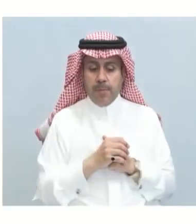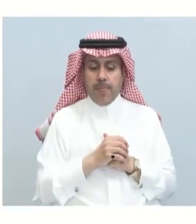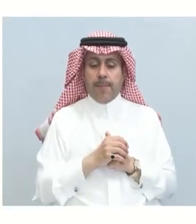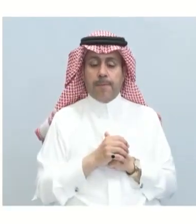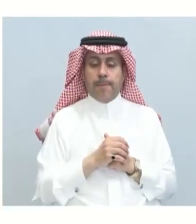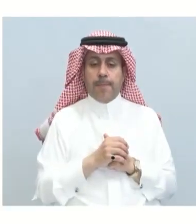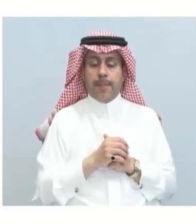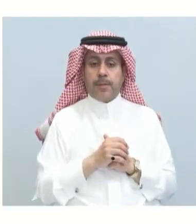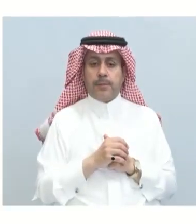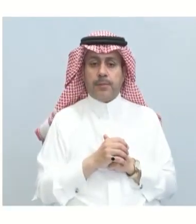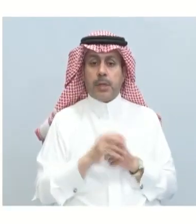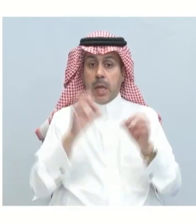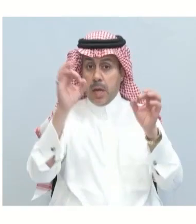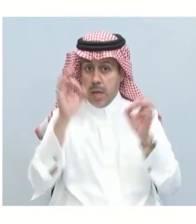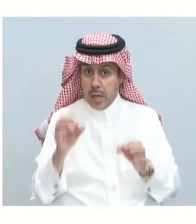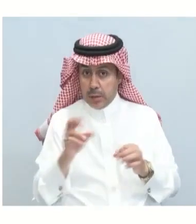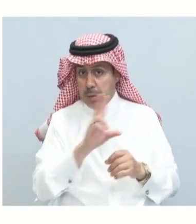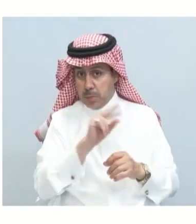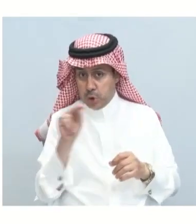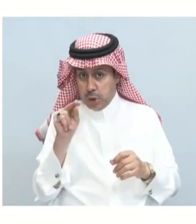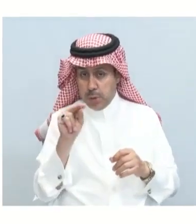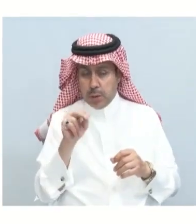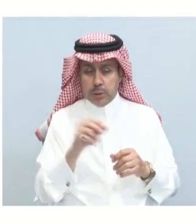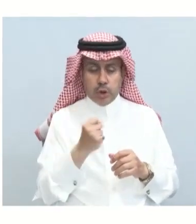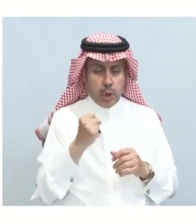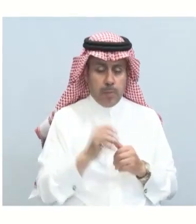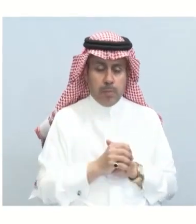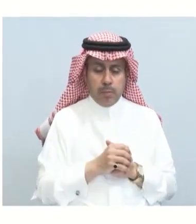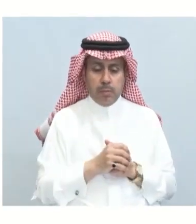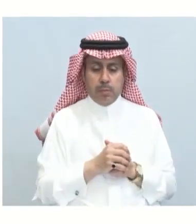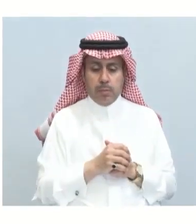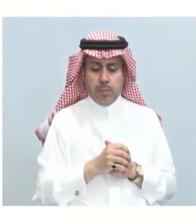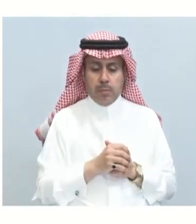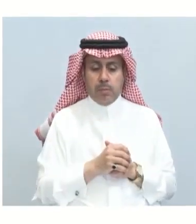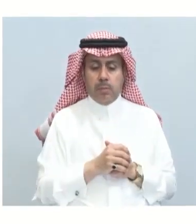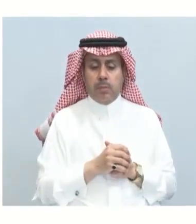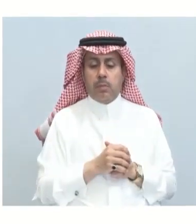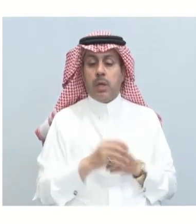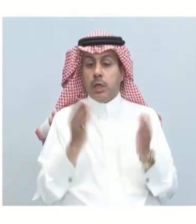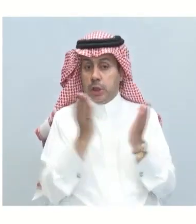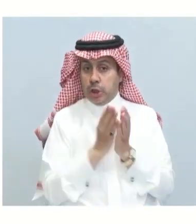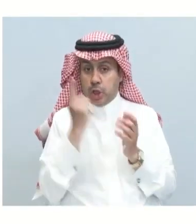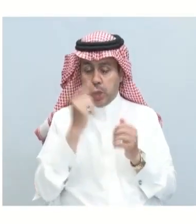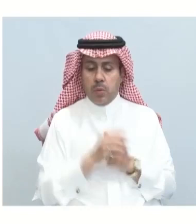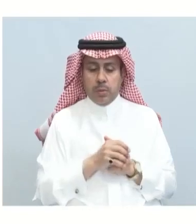ناتي فيه على الايات المتشابهات ودرسنا اليوم هو الدرس